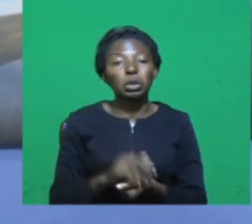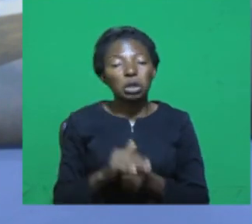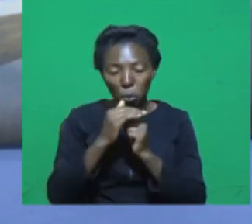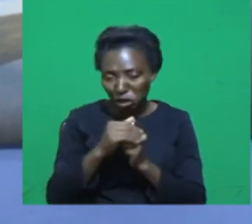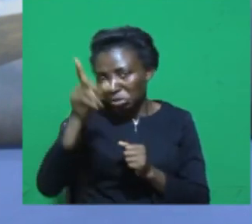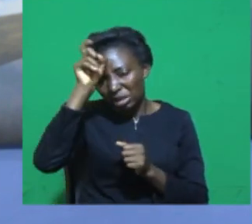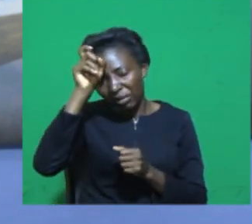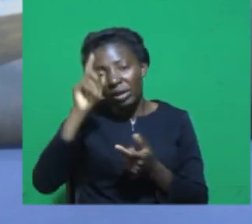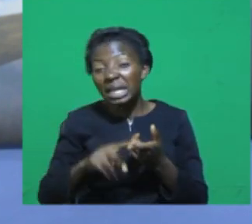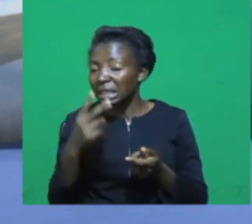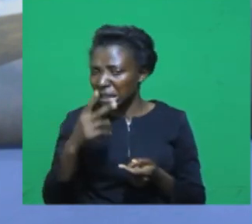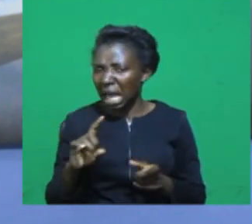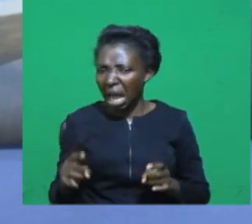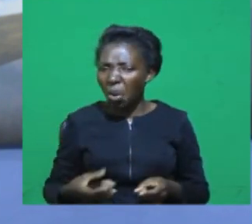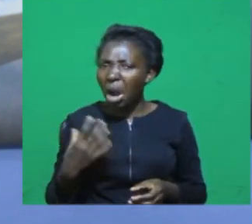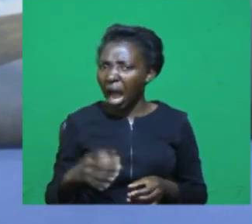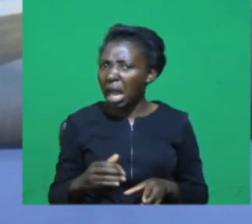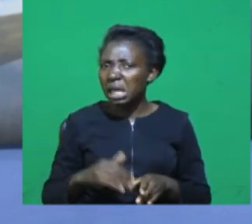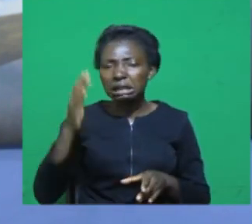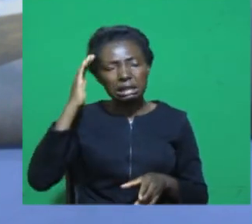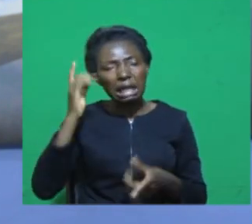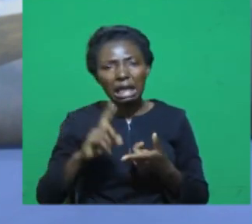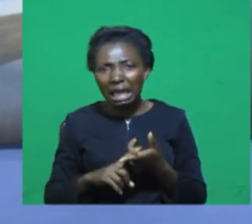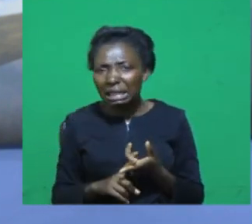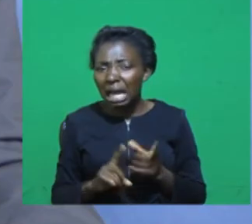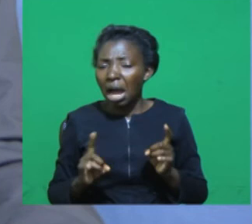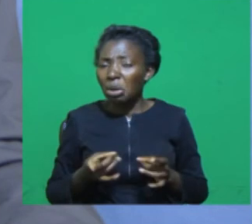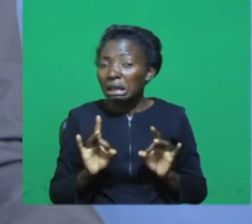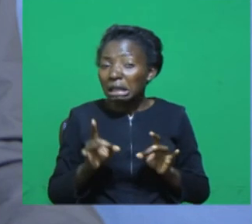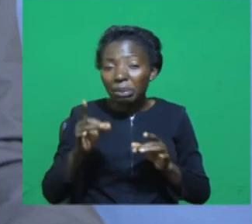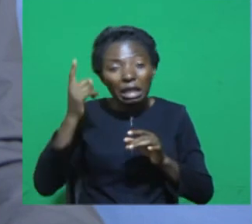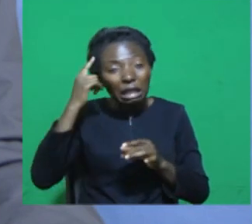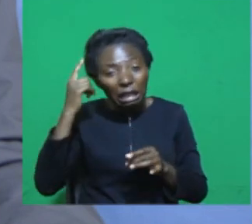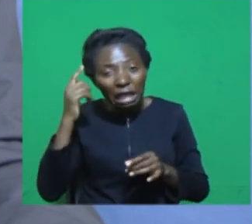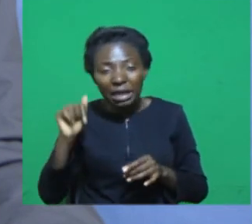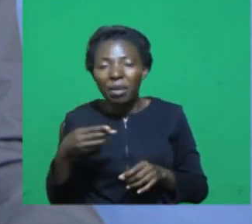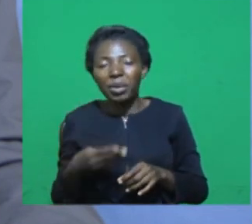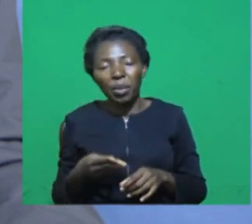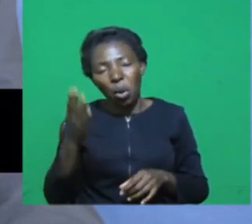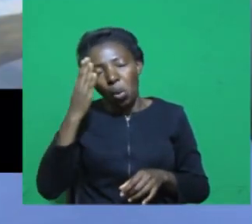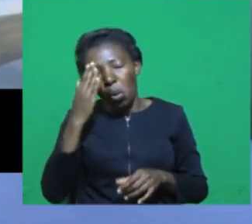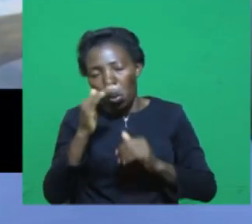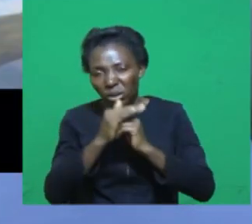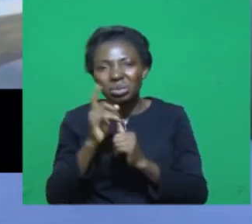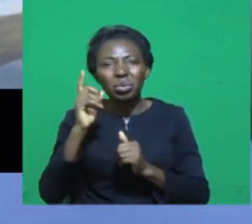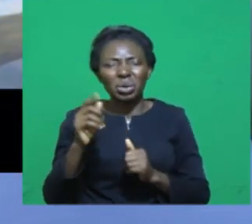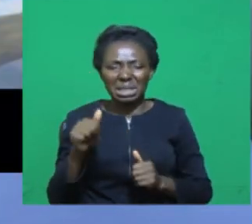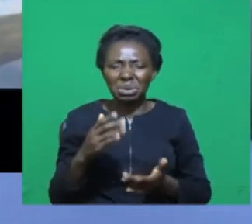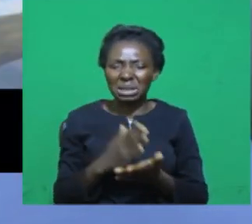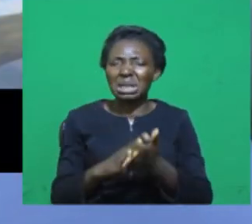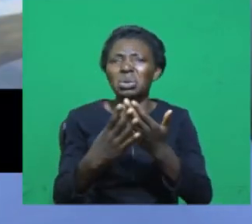Ende unobvaona kakupenda ikako nekakugadzira kemusoro kakadaro kachiuya kune vanozviti vana vamwe.